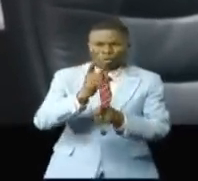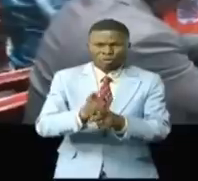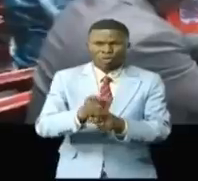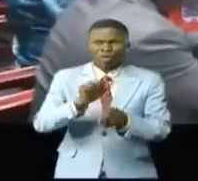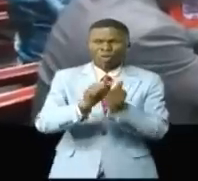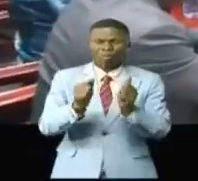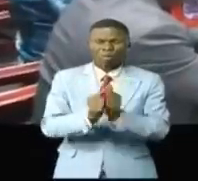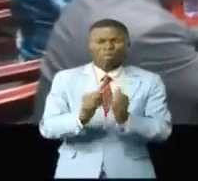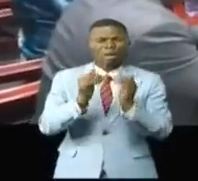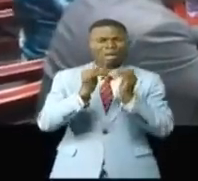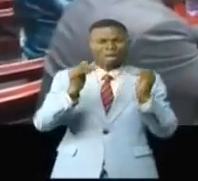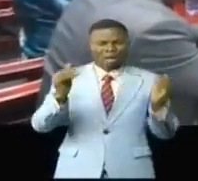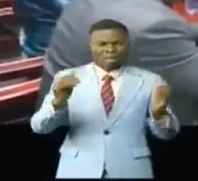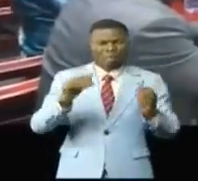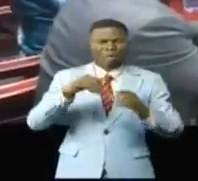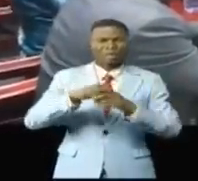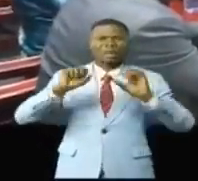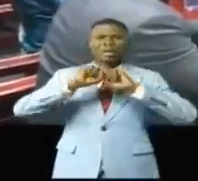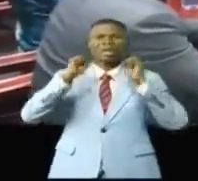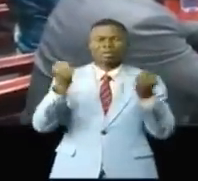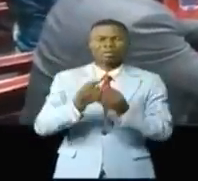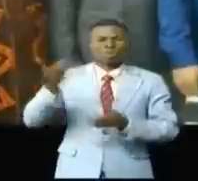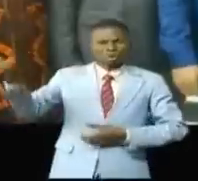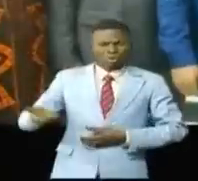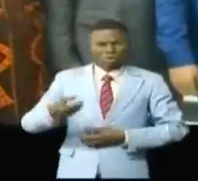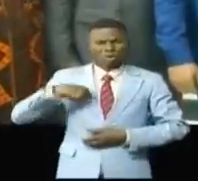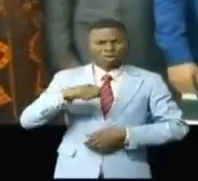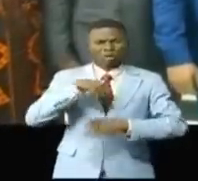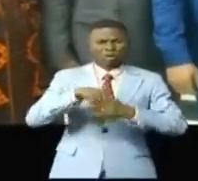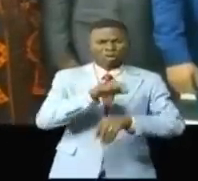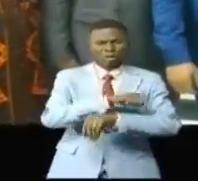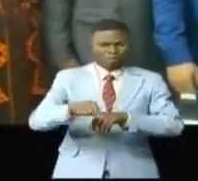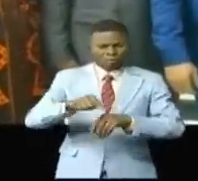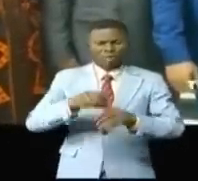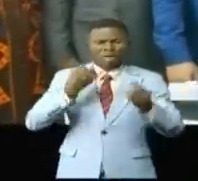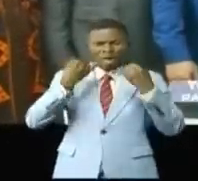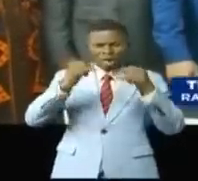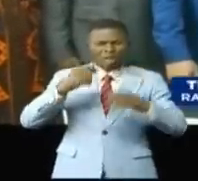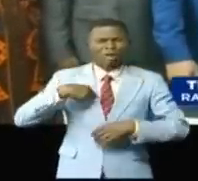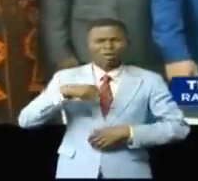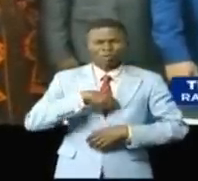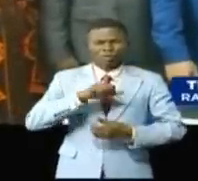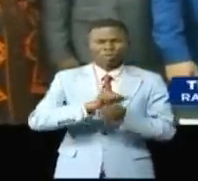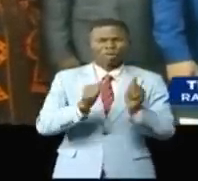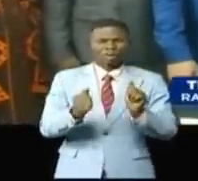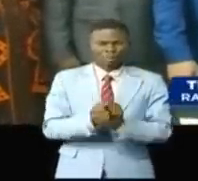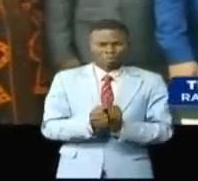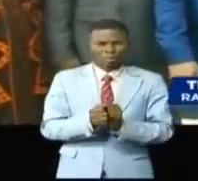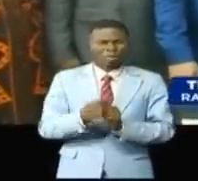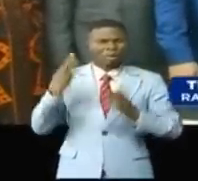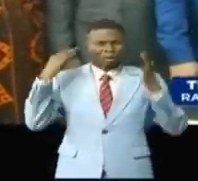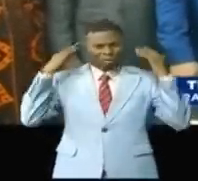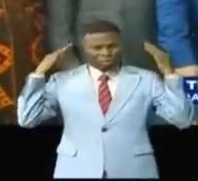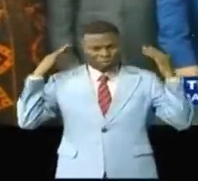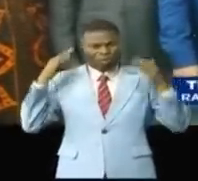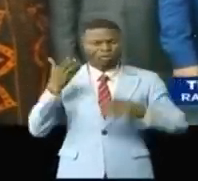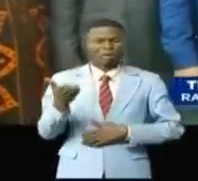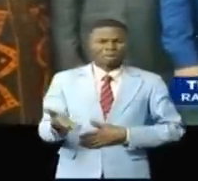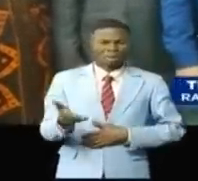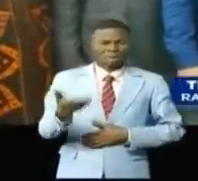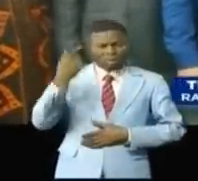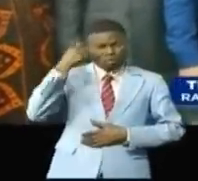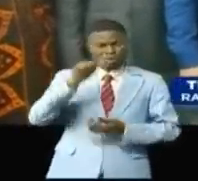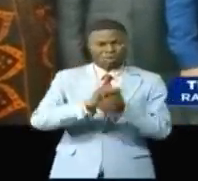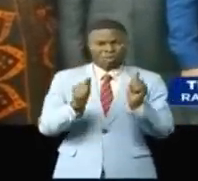bon climat social. Il nous a reçus, il nous a donné sa communication au sujet de ce qu'il avait comme information